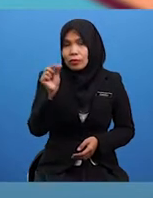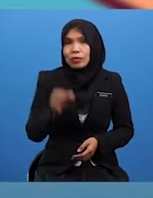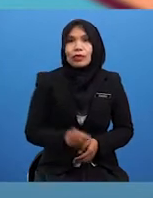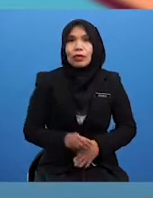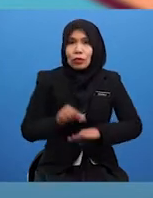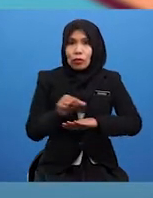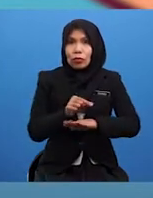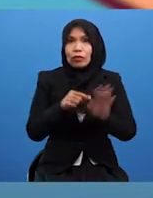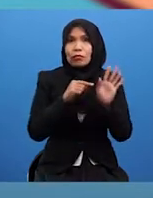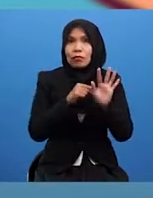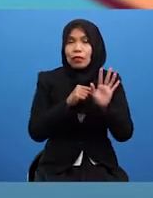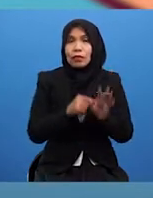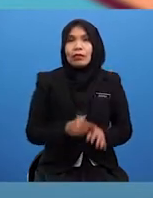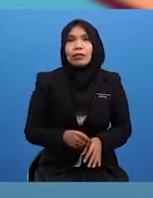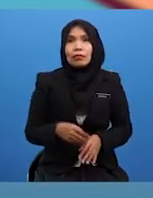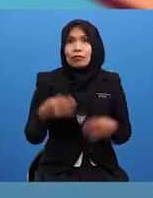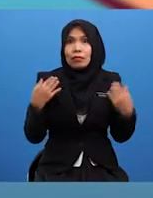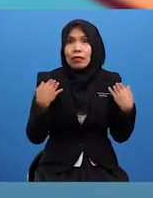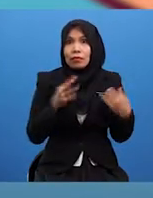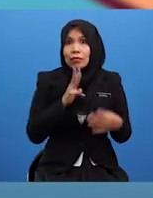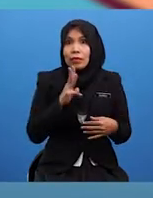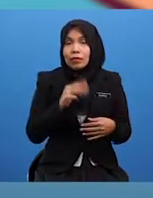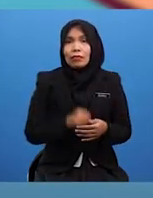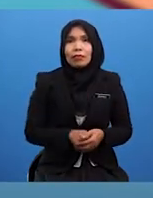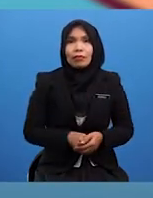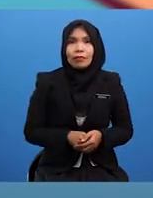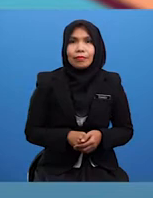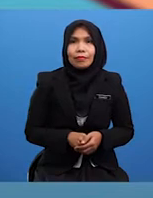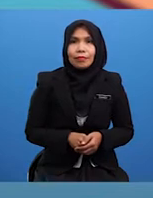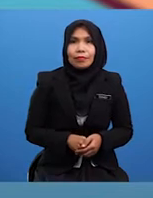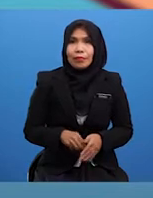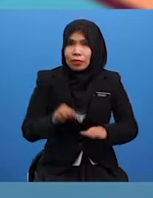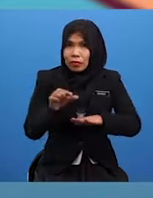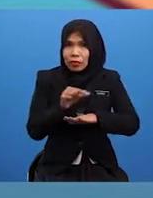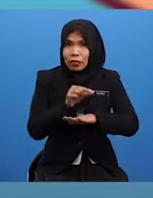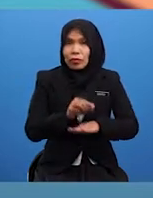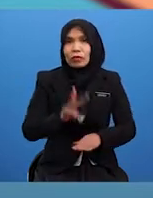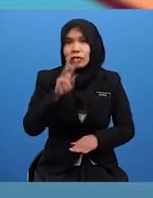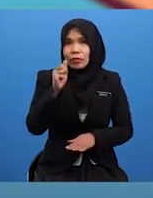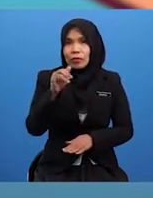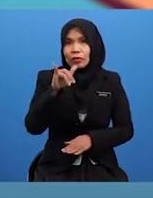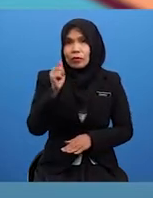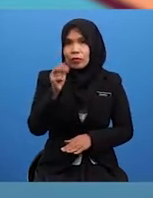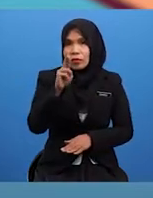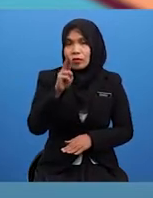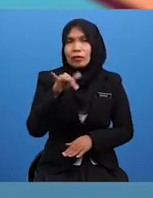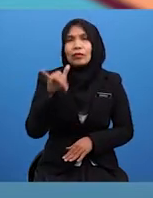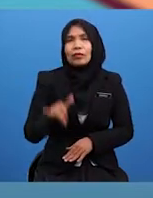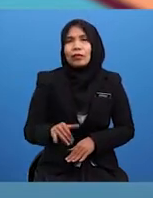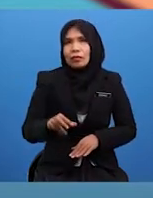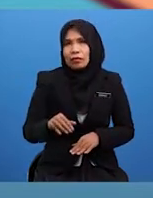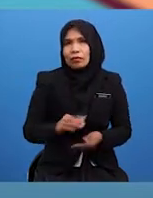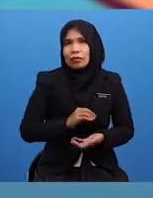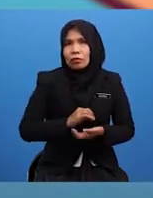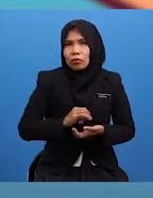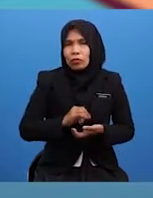elektrik terpasang lama, menggunakan wayar elektrik yang rosak, mencucuk